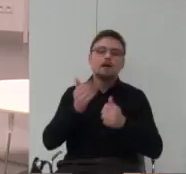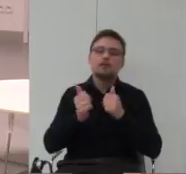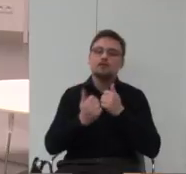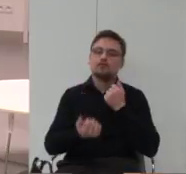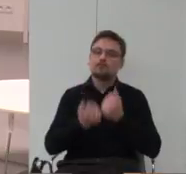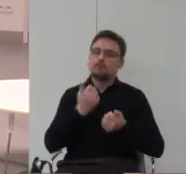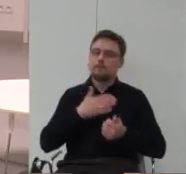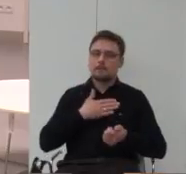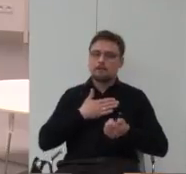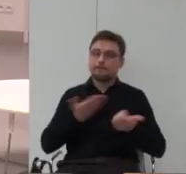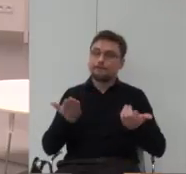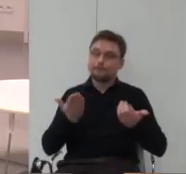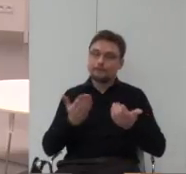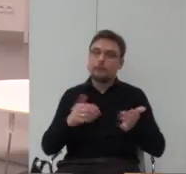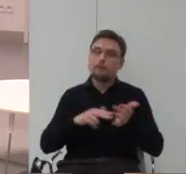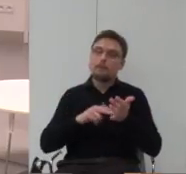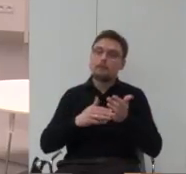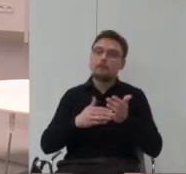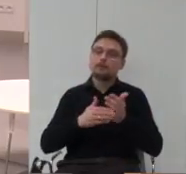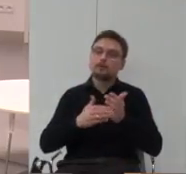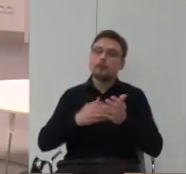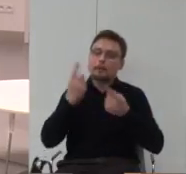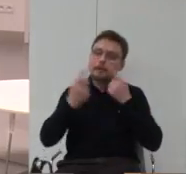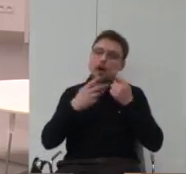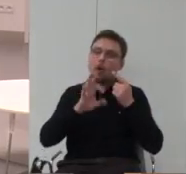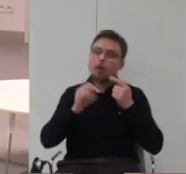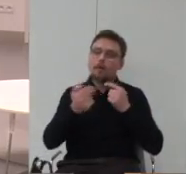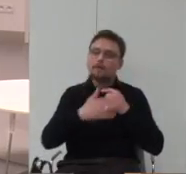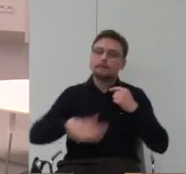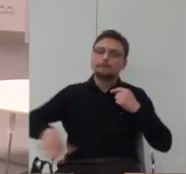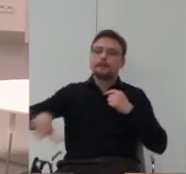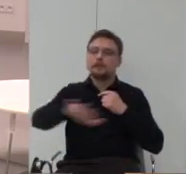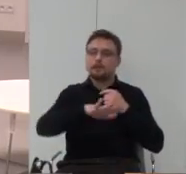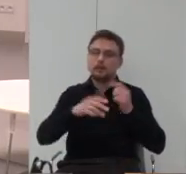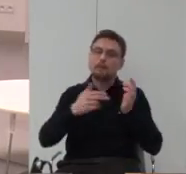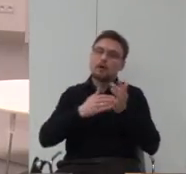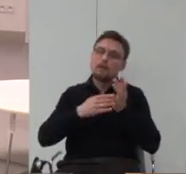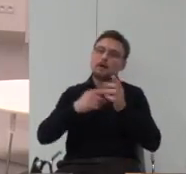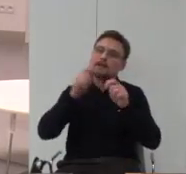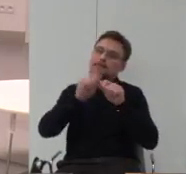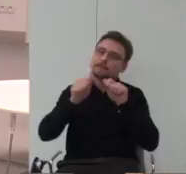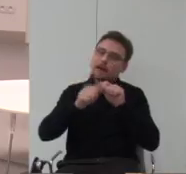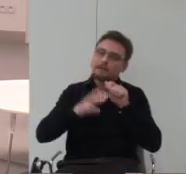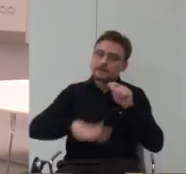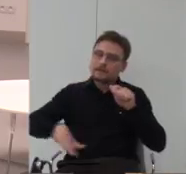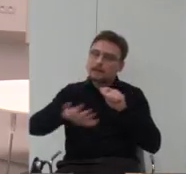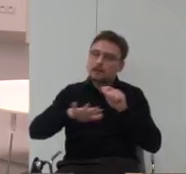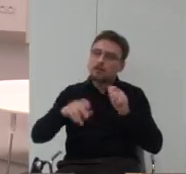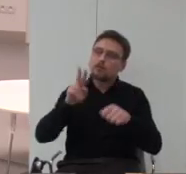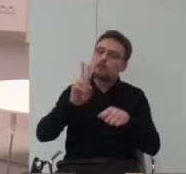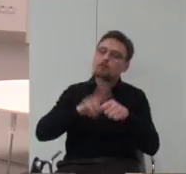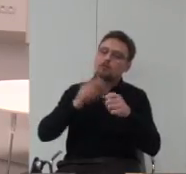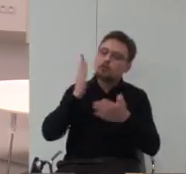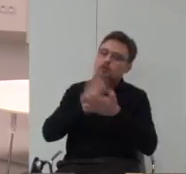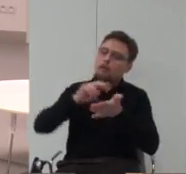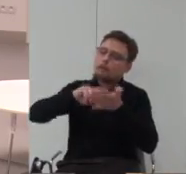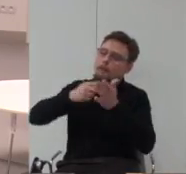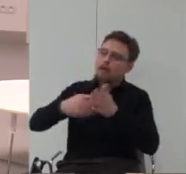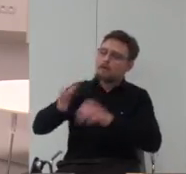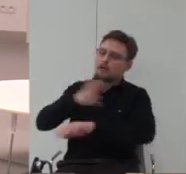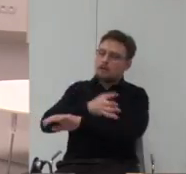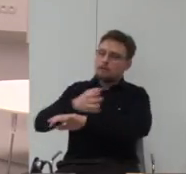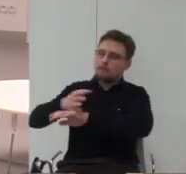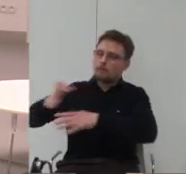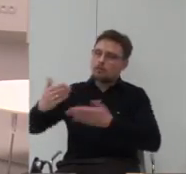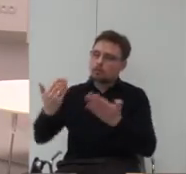tutaj wyrasta w naszej przestrzeni. I teraz stoimy przed zadaniem bardzo trudnym, bo musimy jednocześnie myśleć o względach przestrzennych,